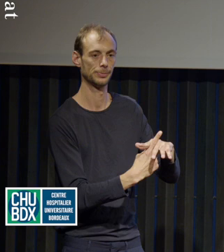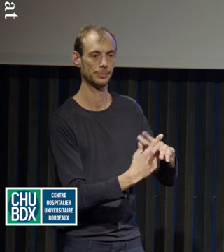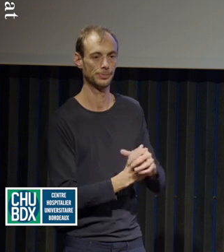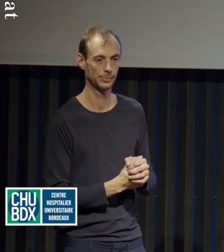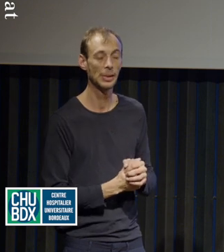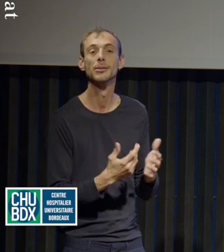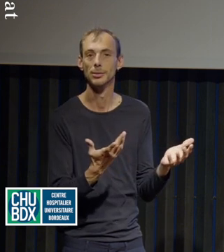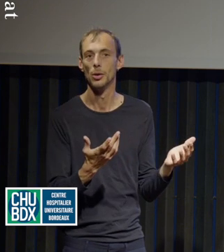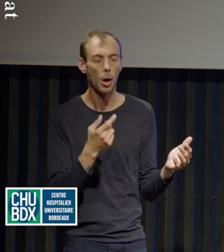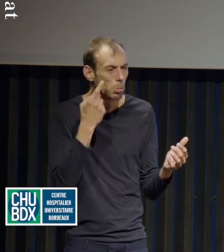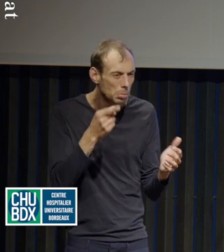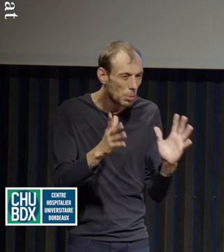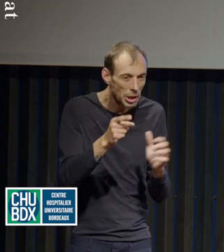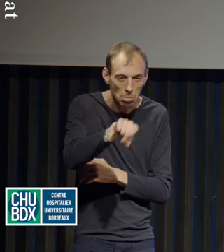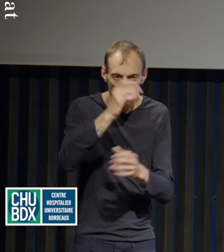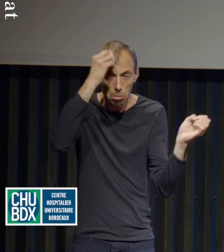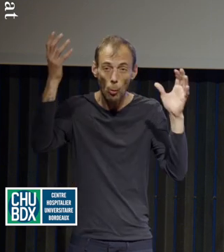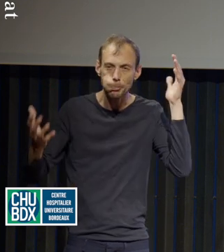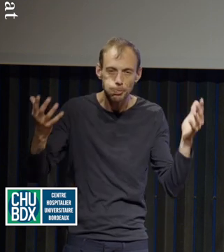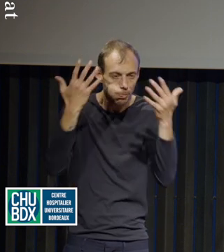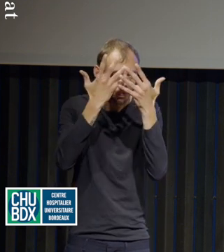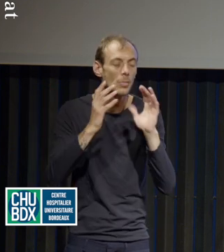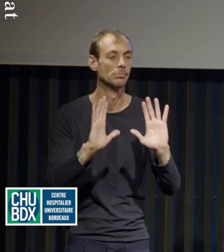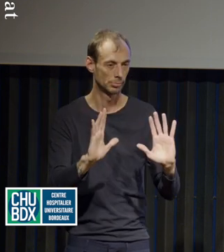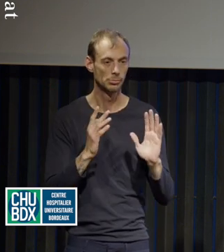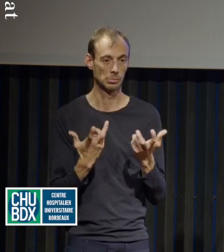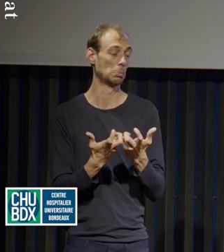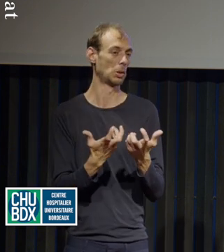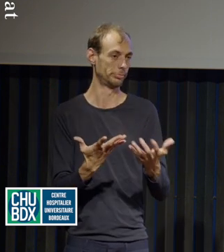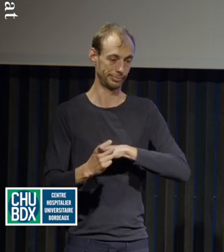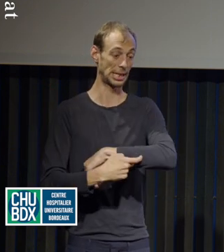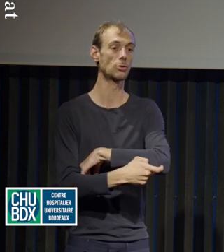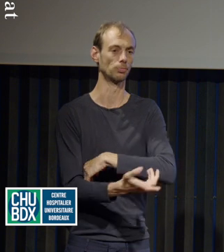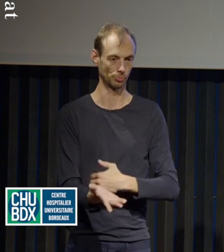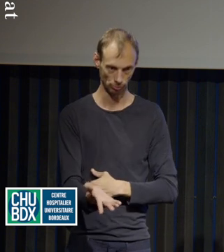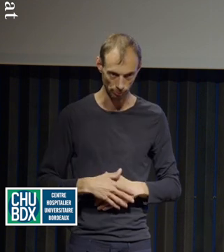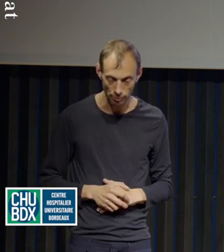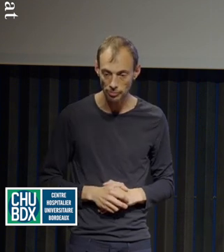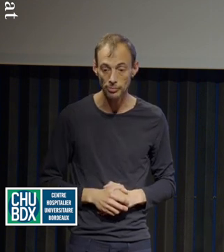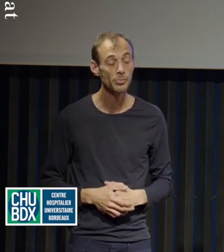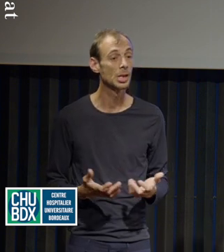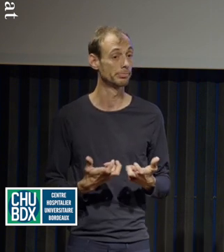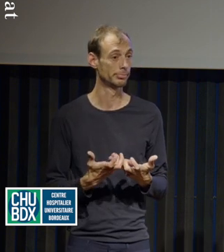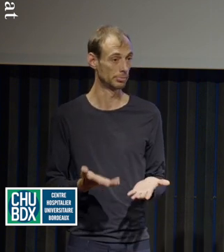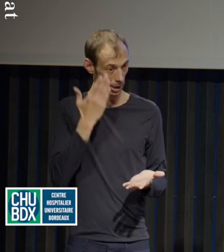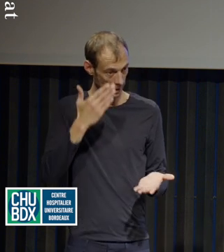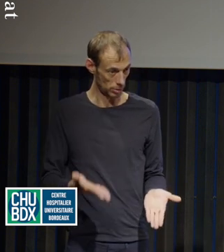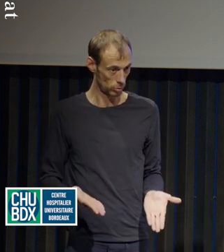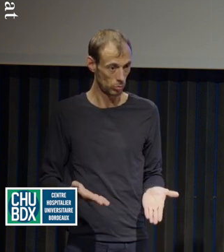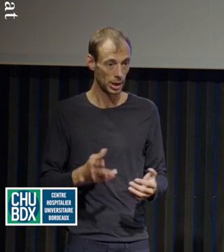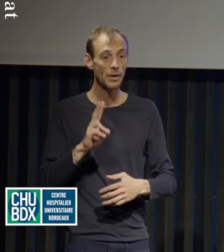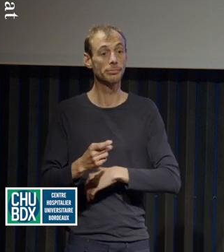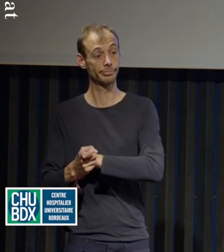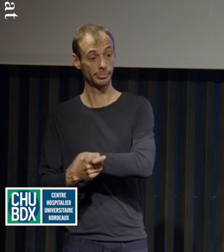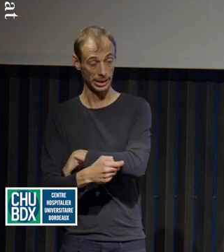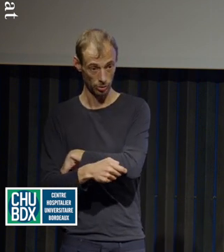des addictions, car on sait aujourd'hui, par exemple, que l'addiction ne va pas être